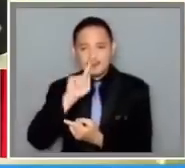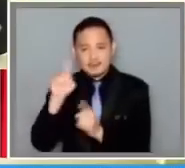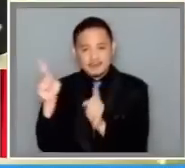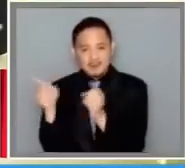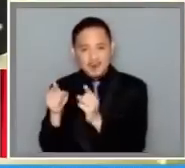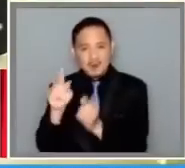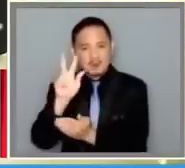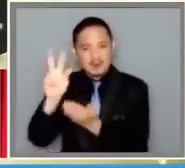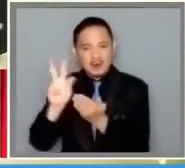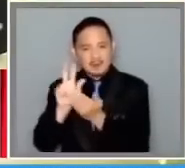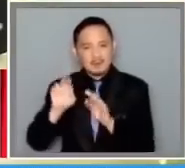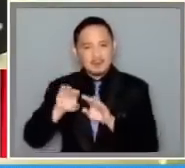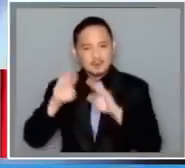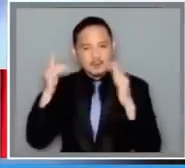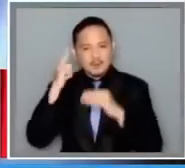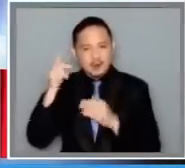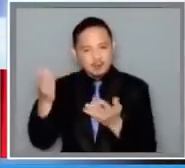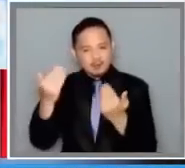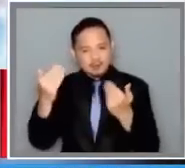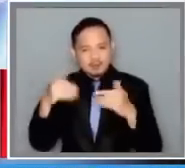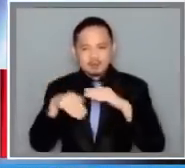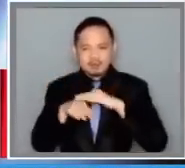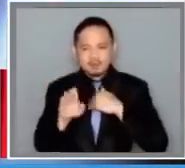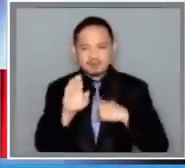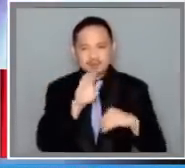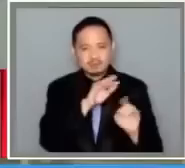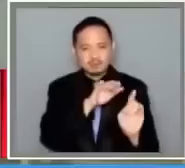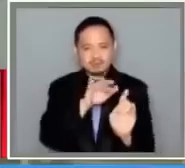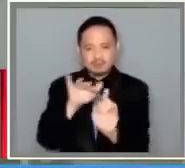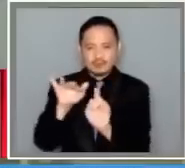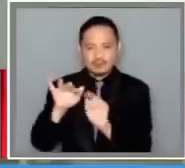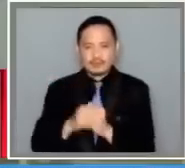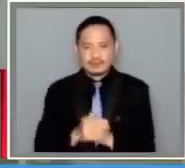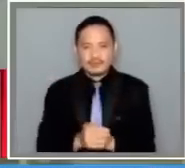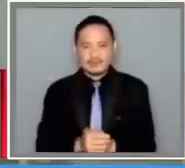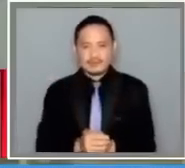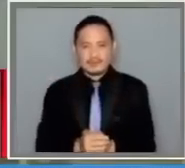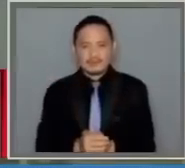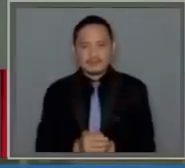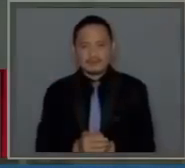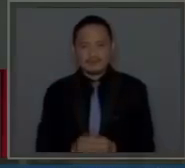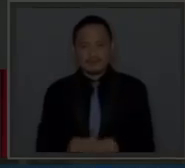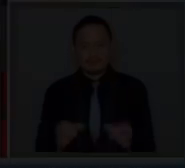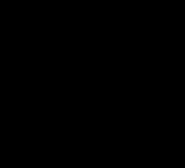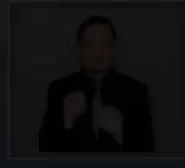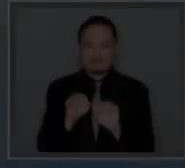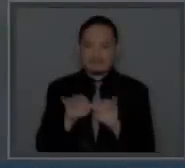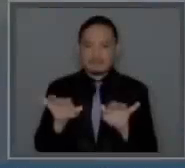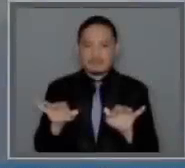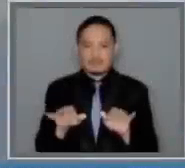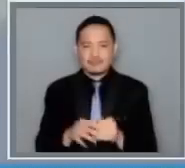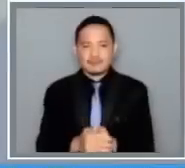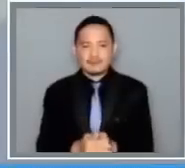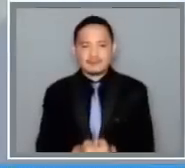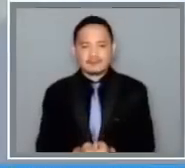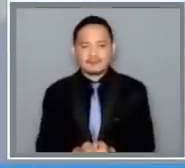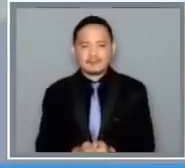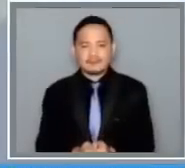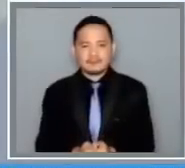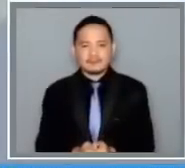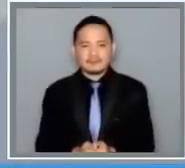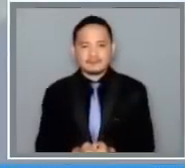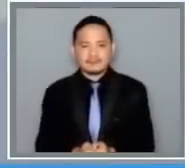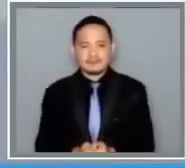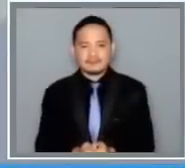Talo ka pa sa traffic. Hindi, palay mo, nandyan ka na sa lugar. Dumaan ka na. Malapit lang naman. Mga kabalita, sa